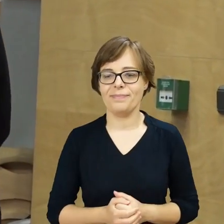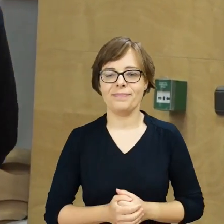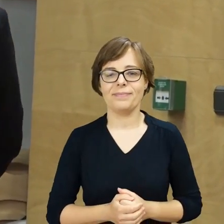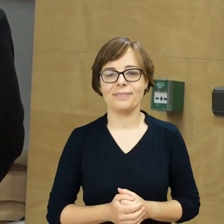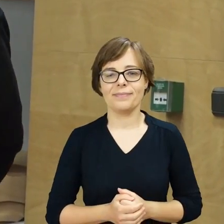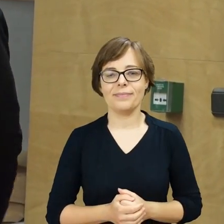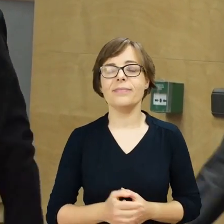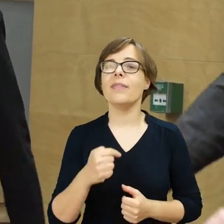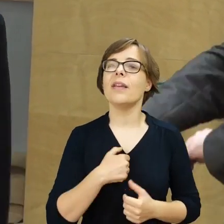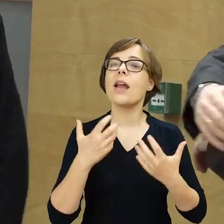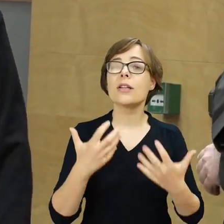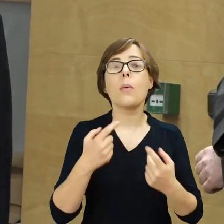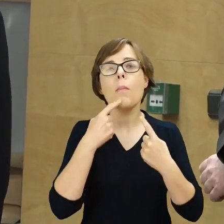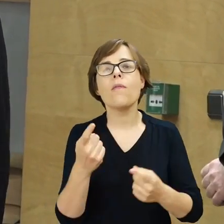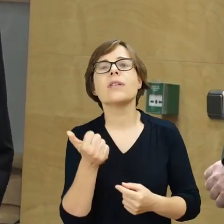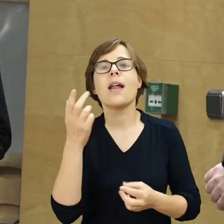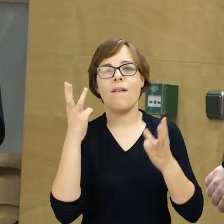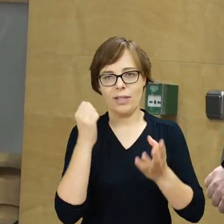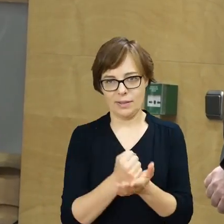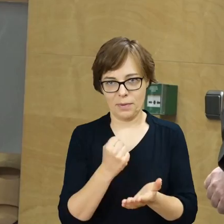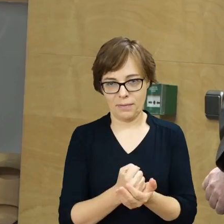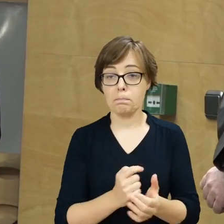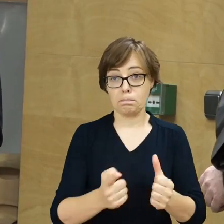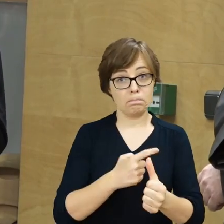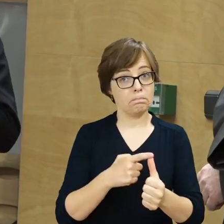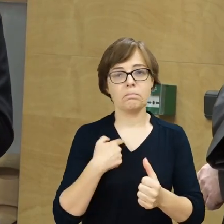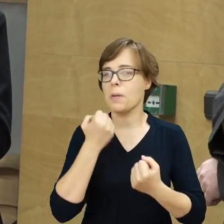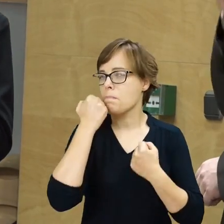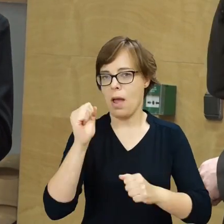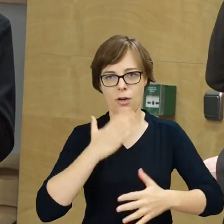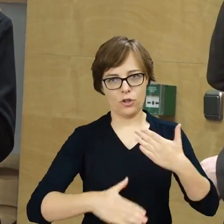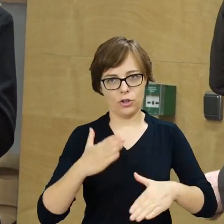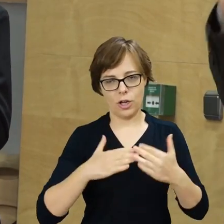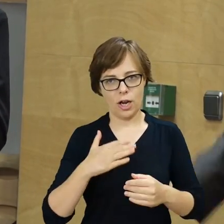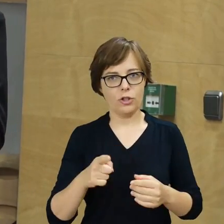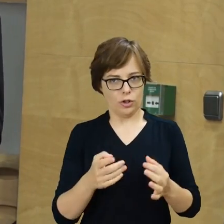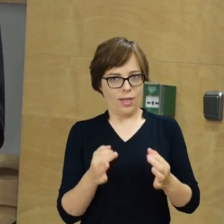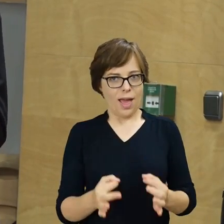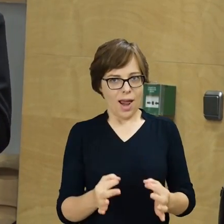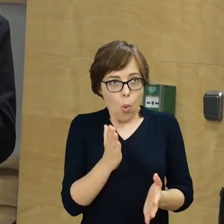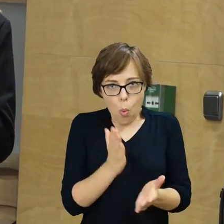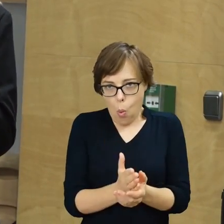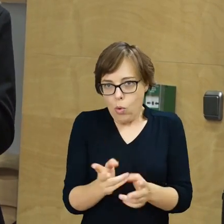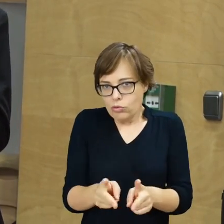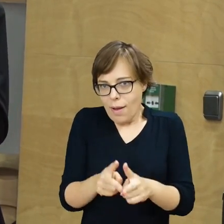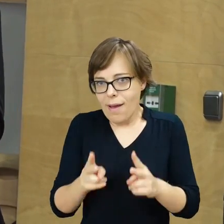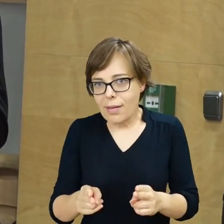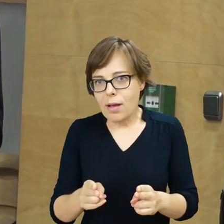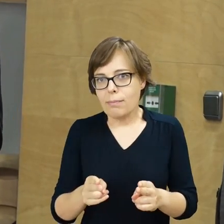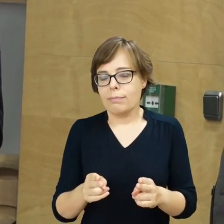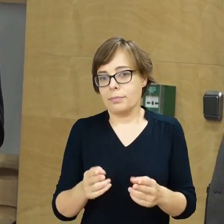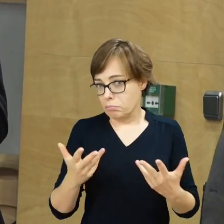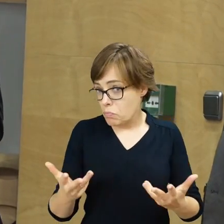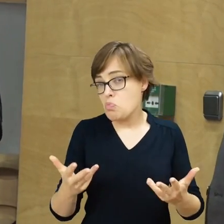Więc ja chciałam powiedzieć kilka rzeczy ważnych. Po pierwsze, strasznie się cieszę, że jesteśmy dzisiaj w takim etapie, że na takim etapie, że może